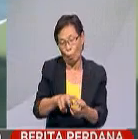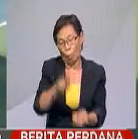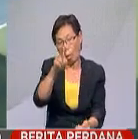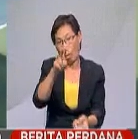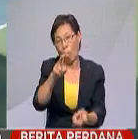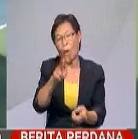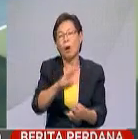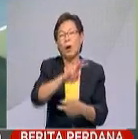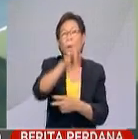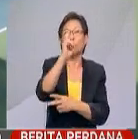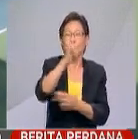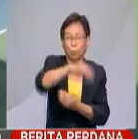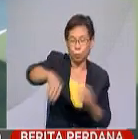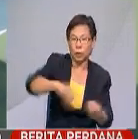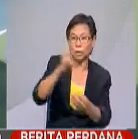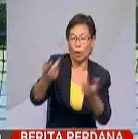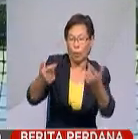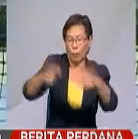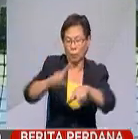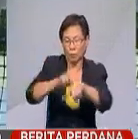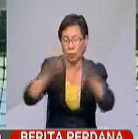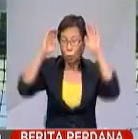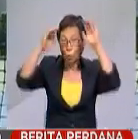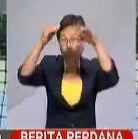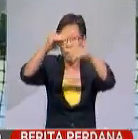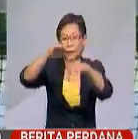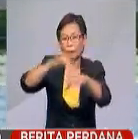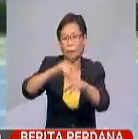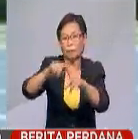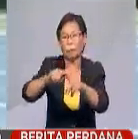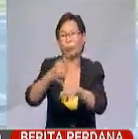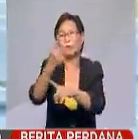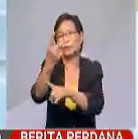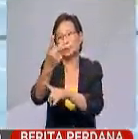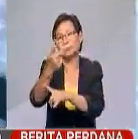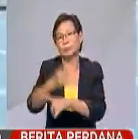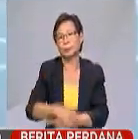Kejohanan pusingan kedua dijadual berlangsung di Kuantan pada bulan depan.